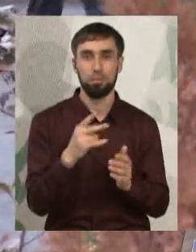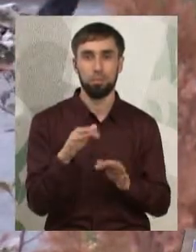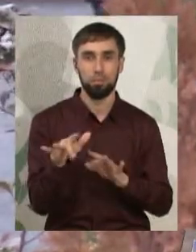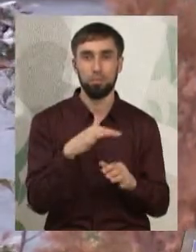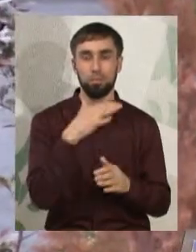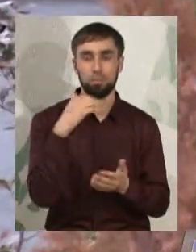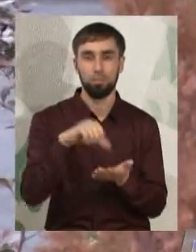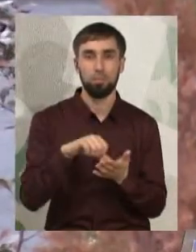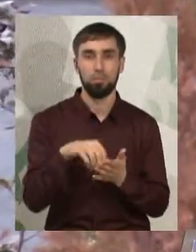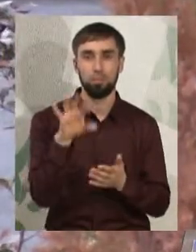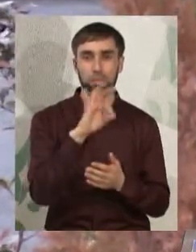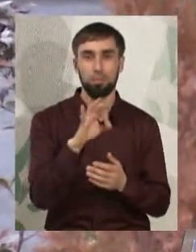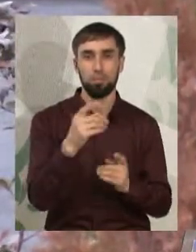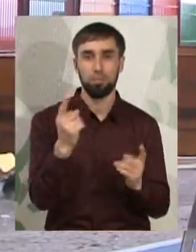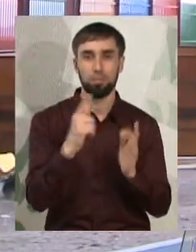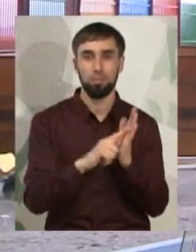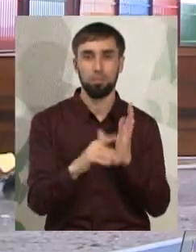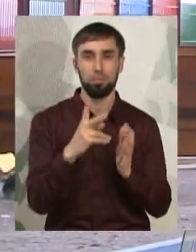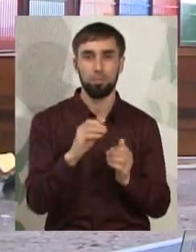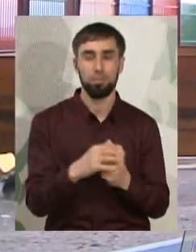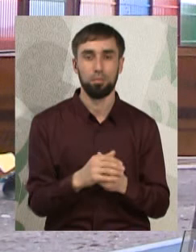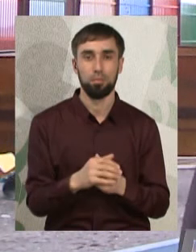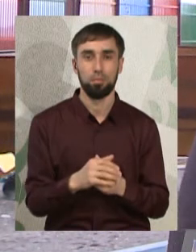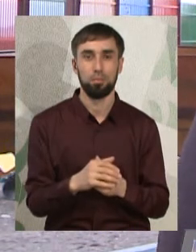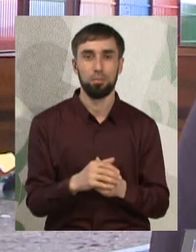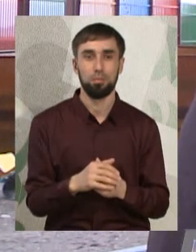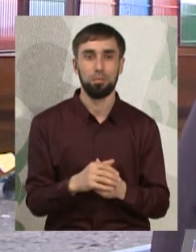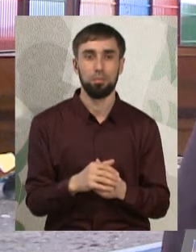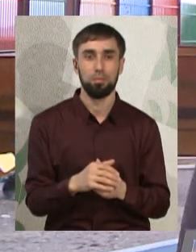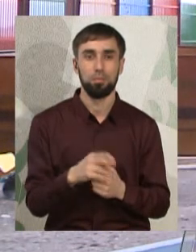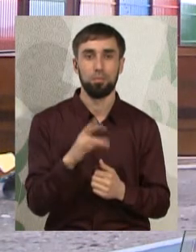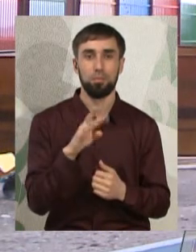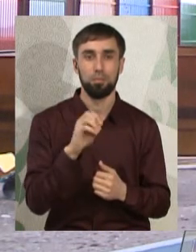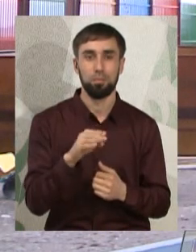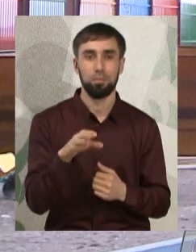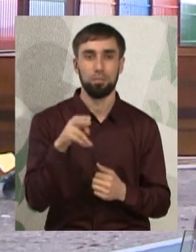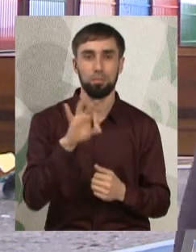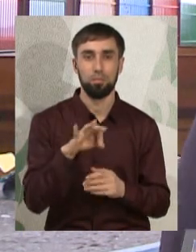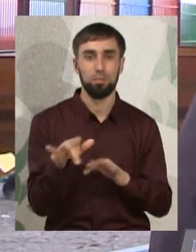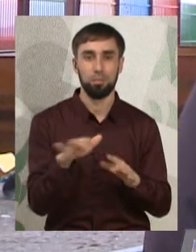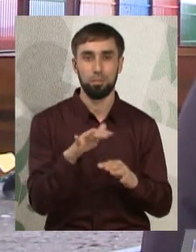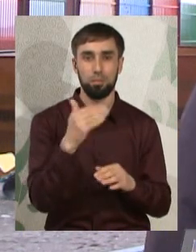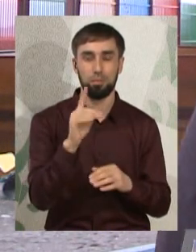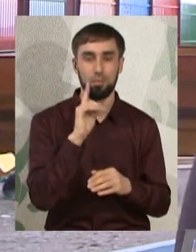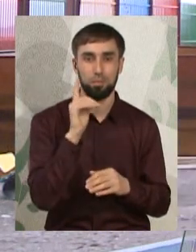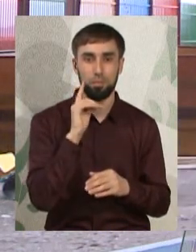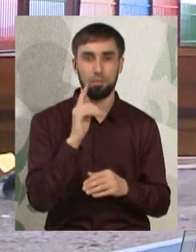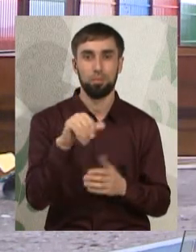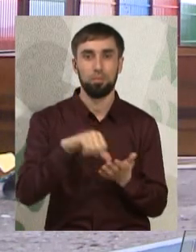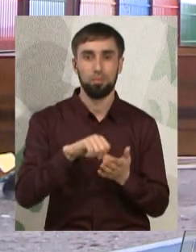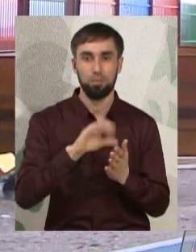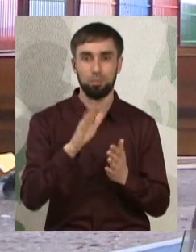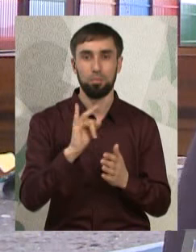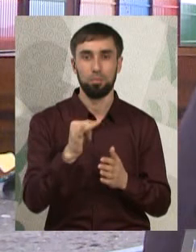мероприятий, приуроченных к юбилею Великой Победы. Добровольческий корпус и комитет по делам молодежи принимают участие в параде Победы.